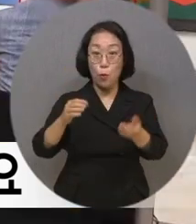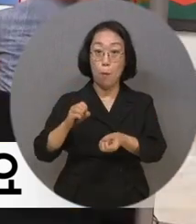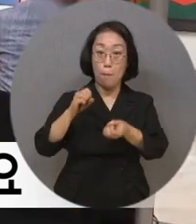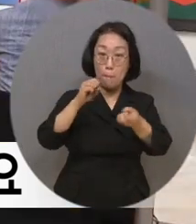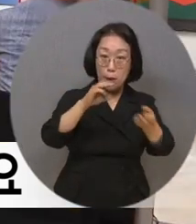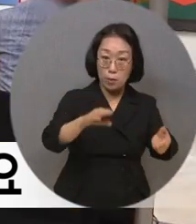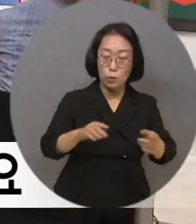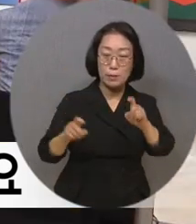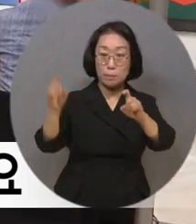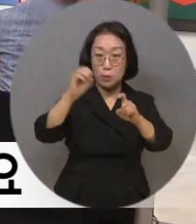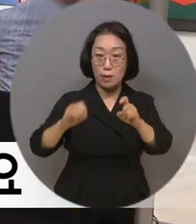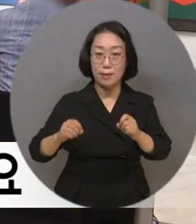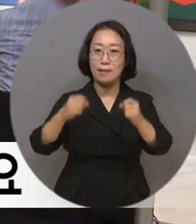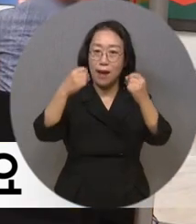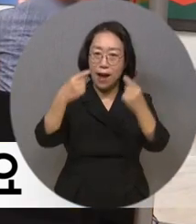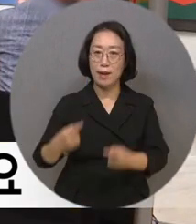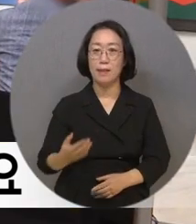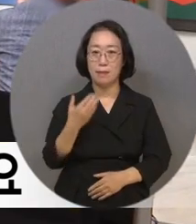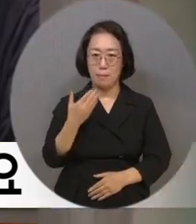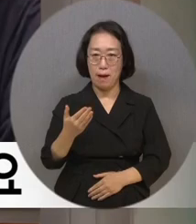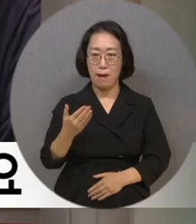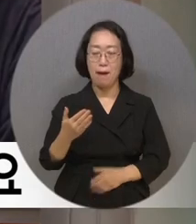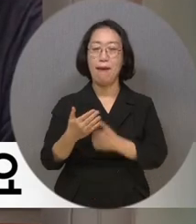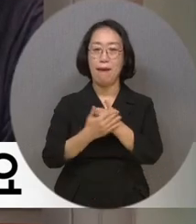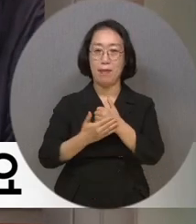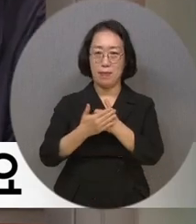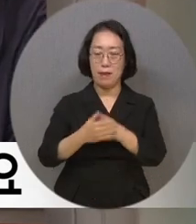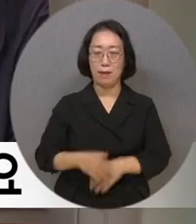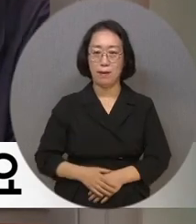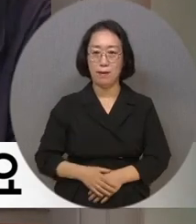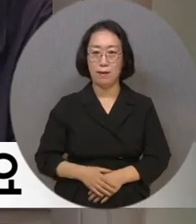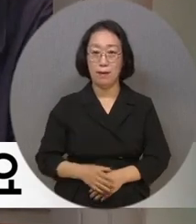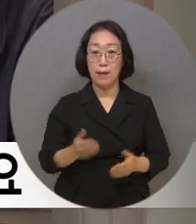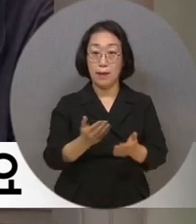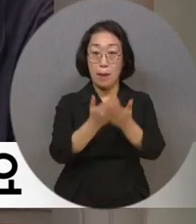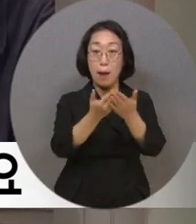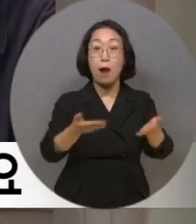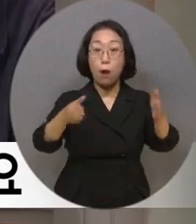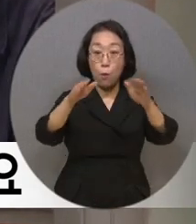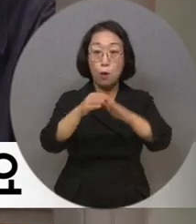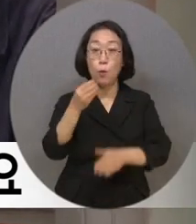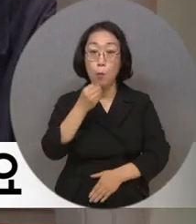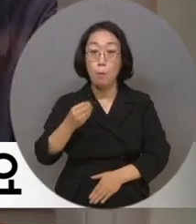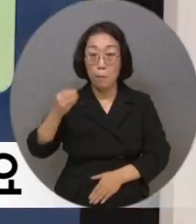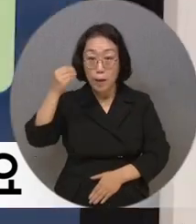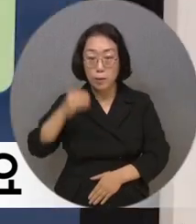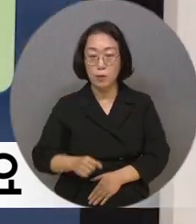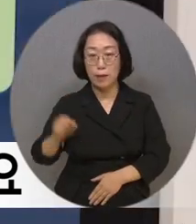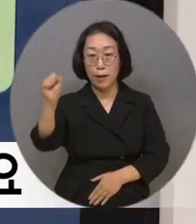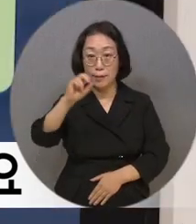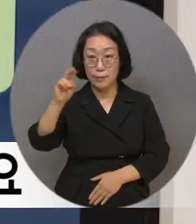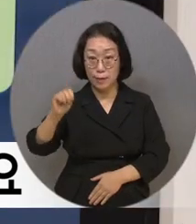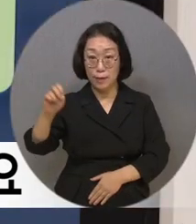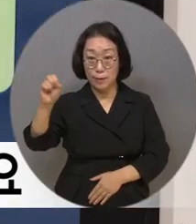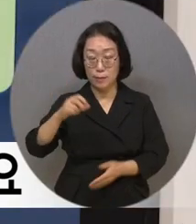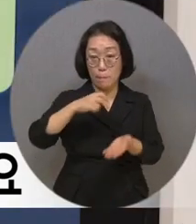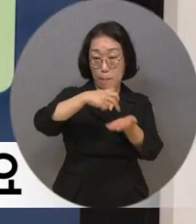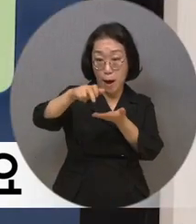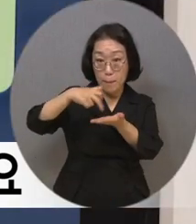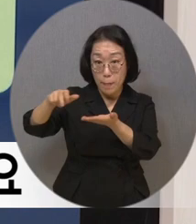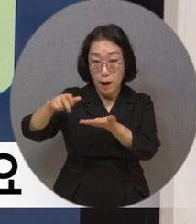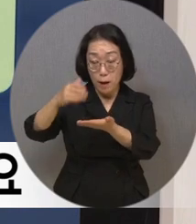등의 풍성한 혜택도 더했습니다. 한국장애인개발원 공식 누리집과 SNS를 통해 배포된 카탈로그